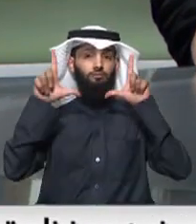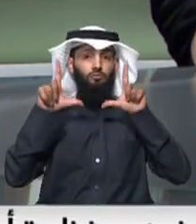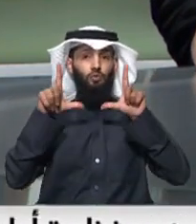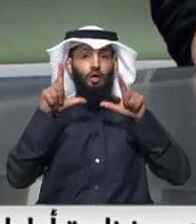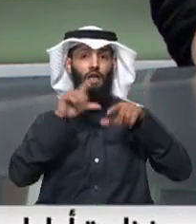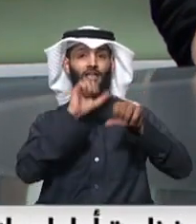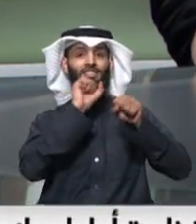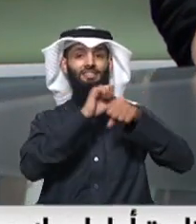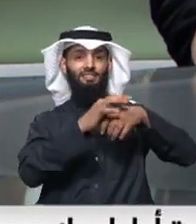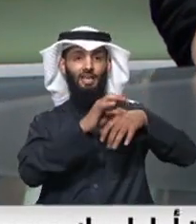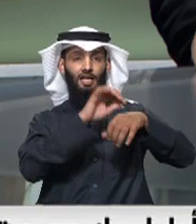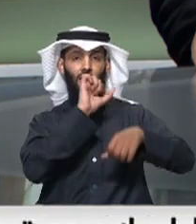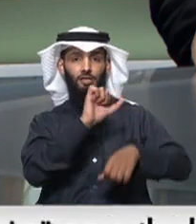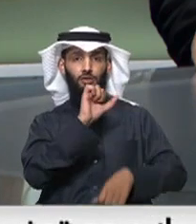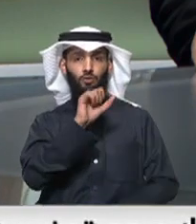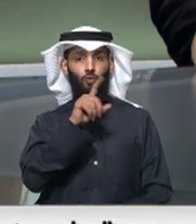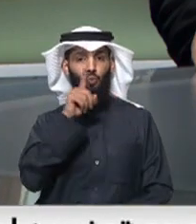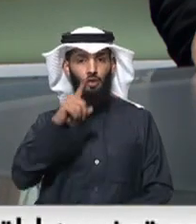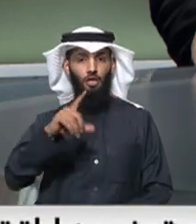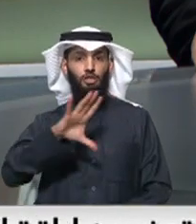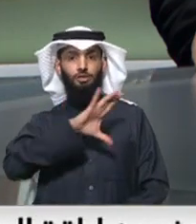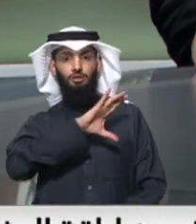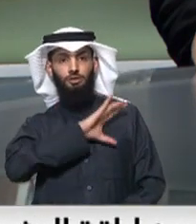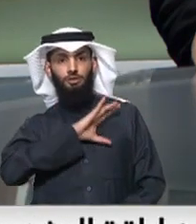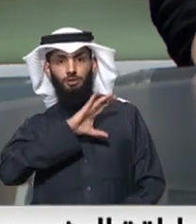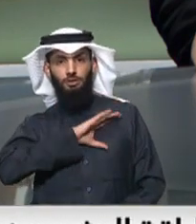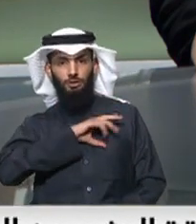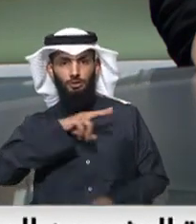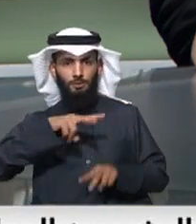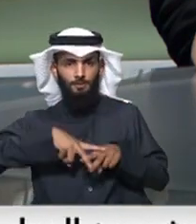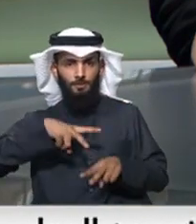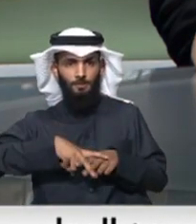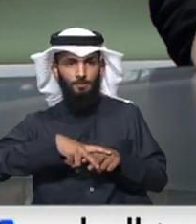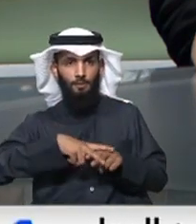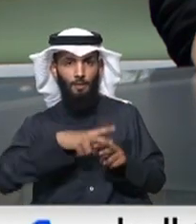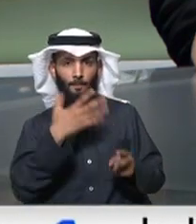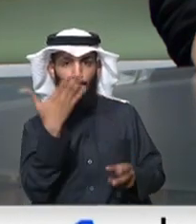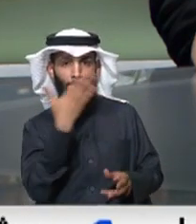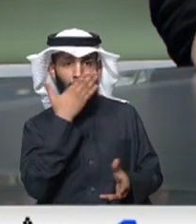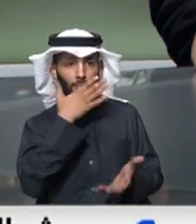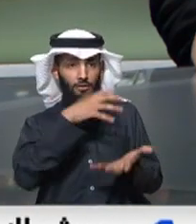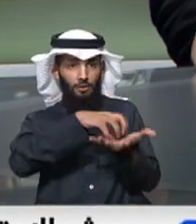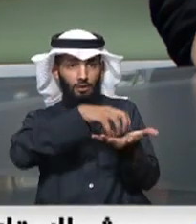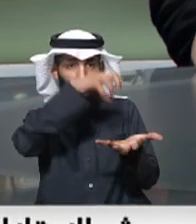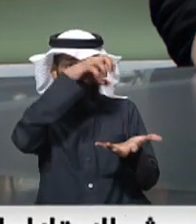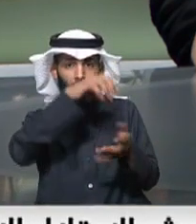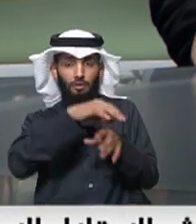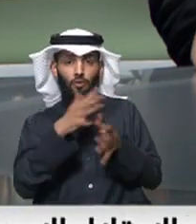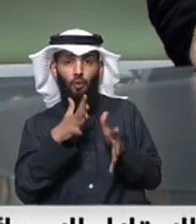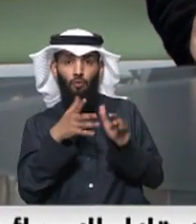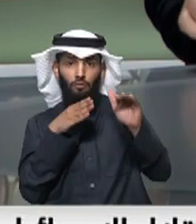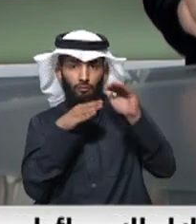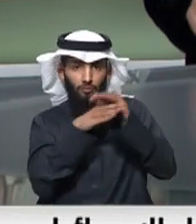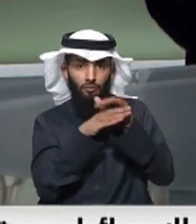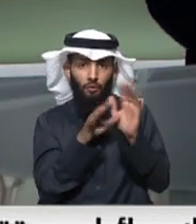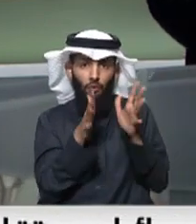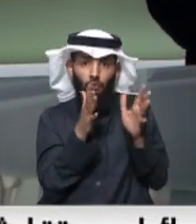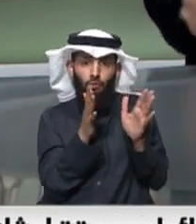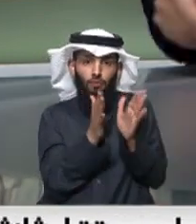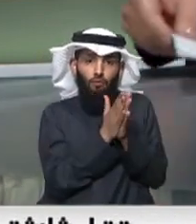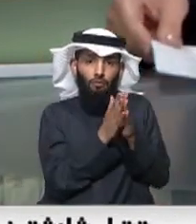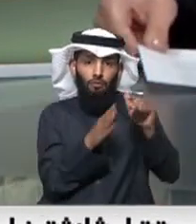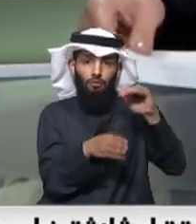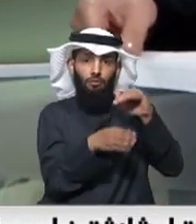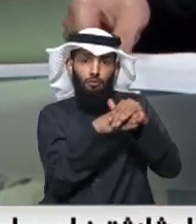الإنسان إن جيش الاحتلال حول مدارس اتخذها عشرات آلاف النازحين ملاجئ